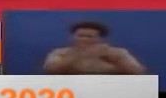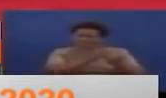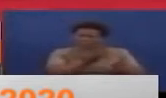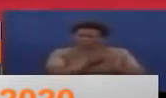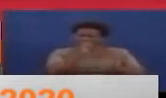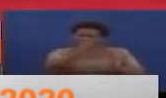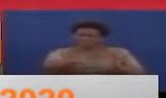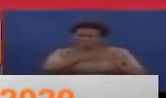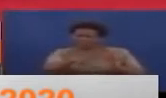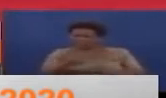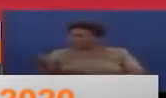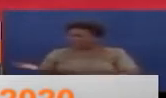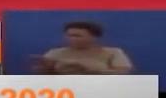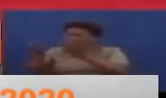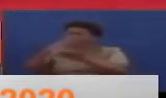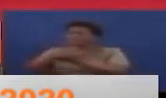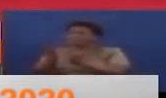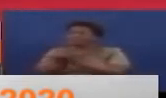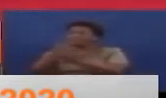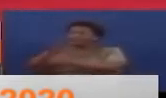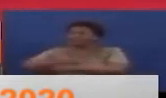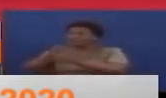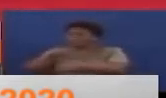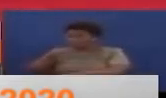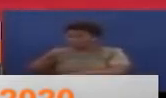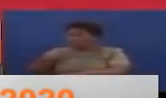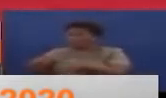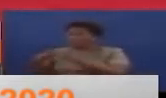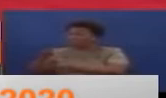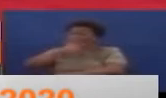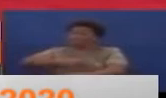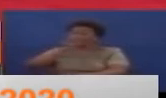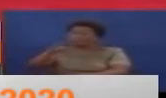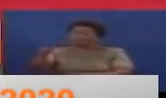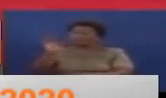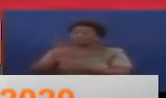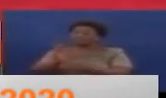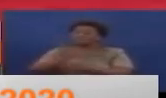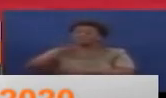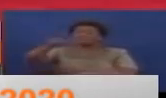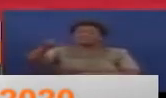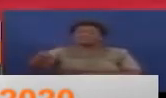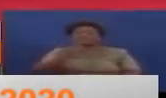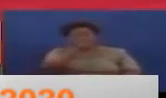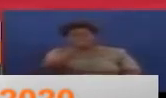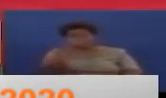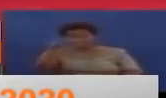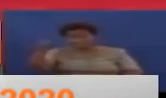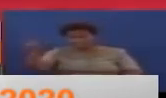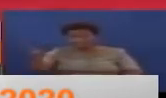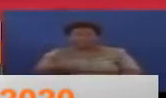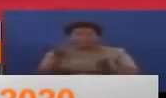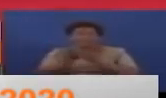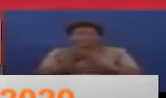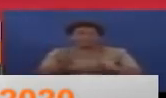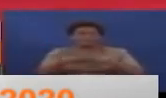na uendelezaji wa sekta ya kilimo inayoajiri wananchi wengi na hasa waishio vijijini, huku msisitizo ukiwa